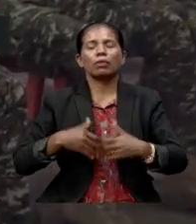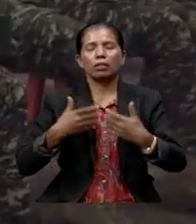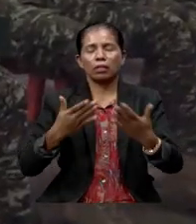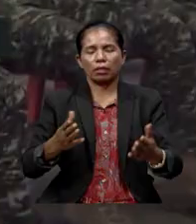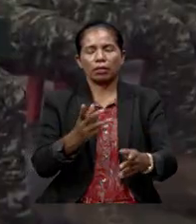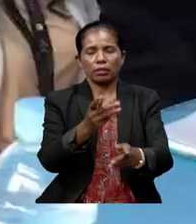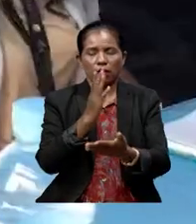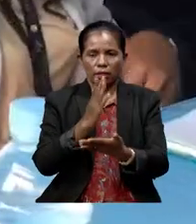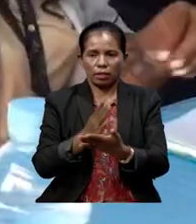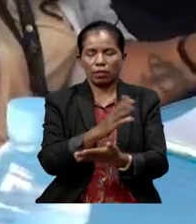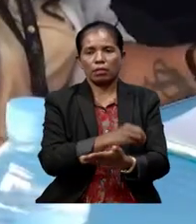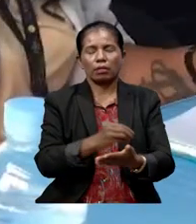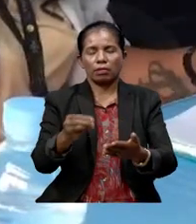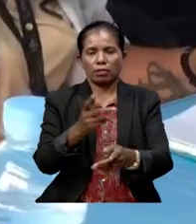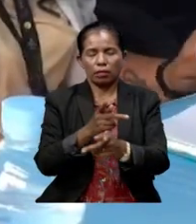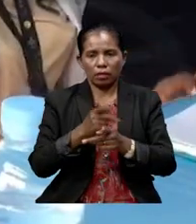halo prevensaun ba mora siram.